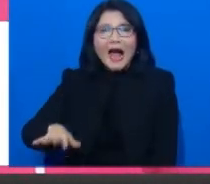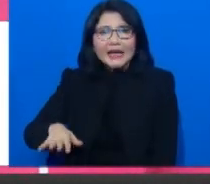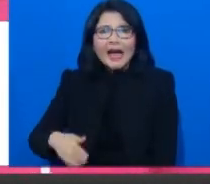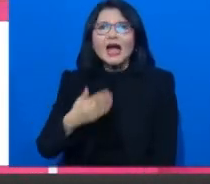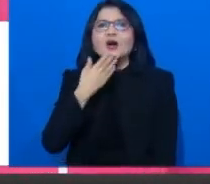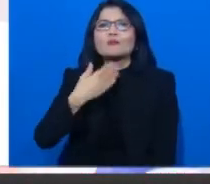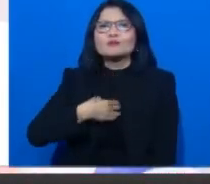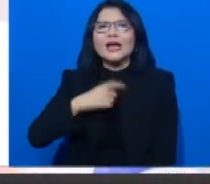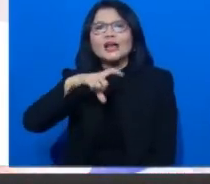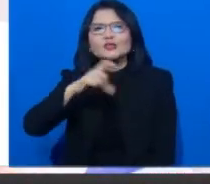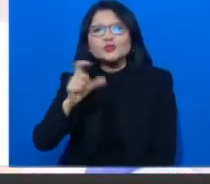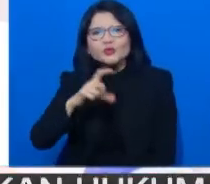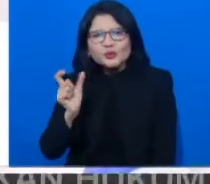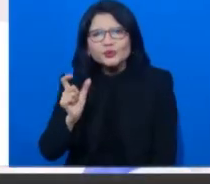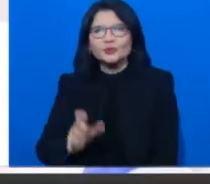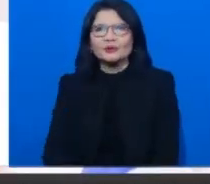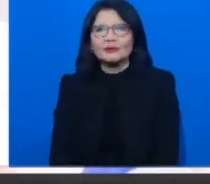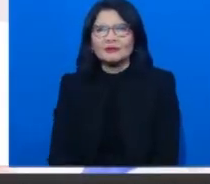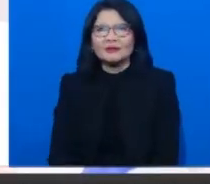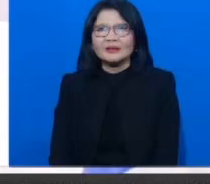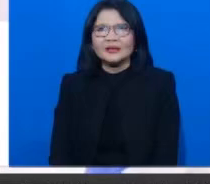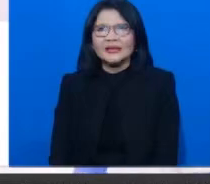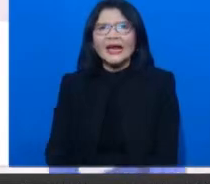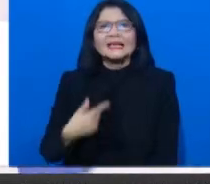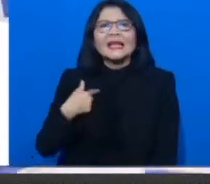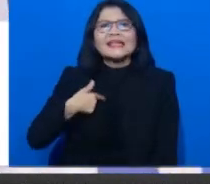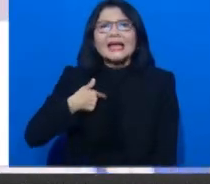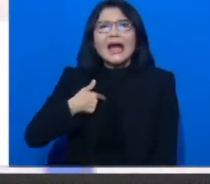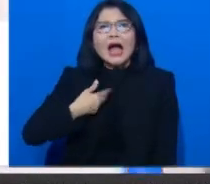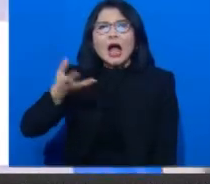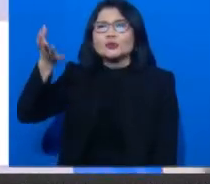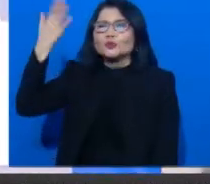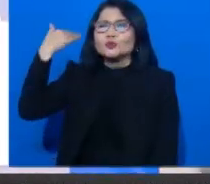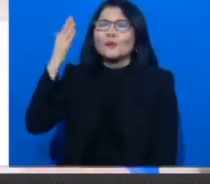punya cucu. Dari gadis, dari saya masih gadis.